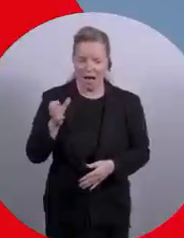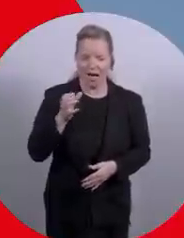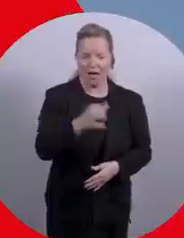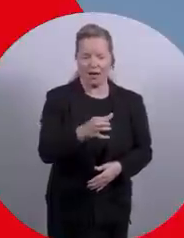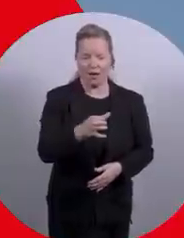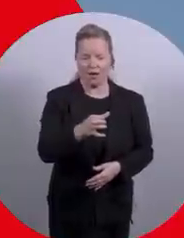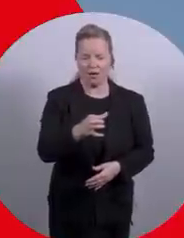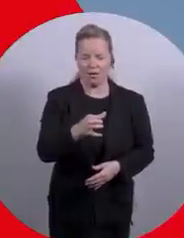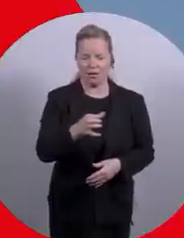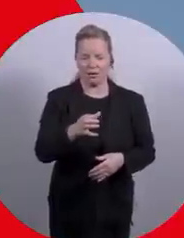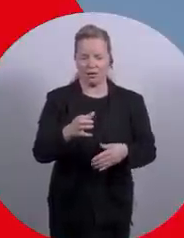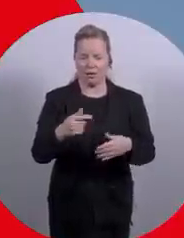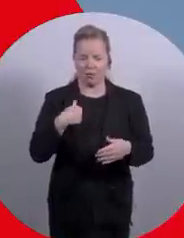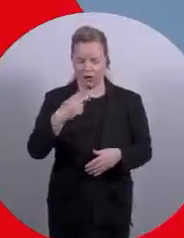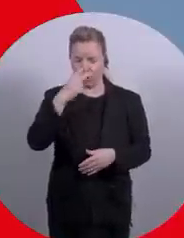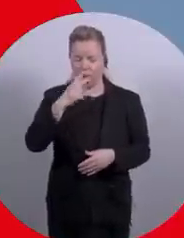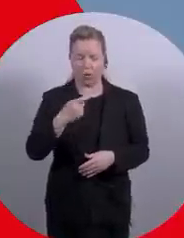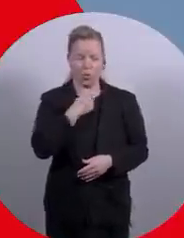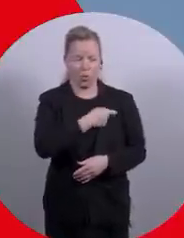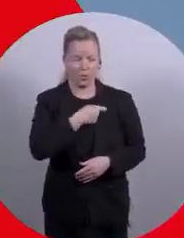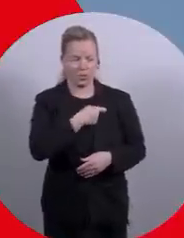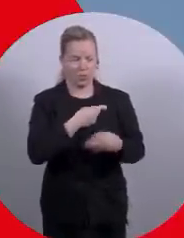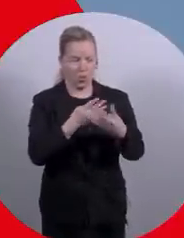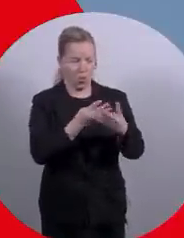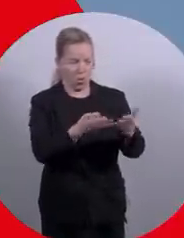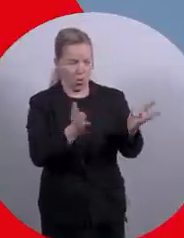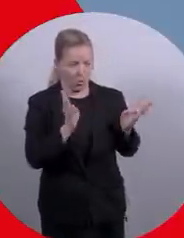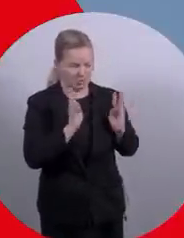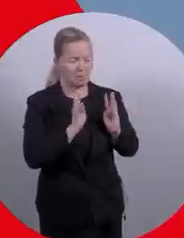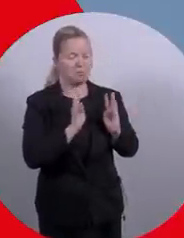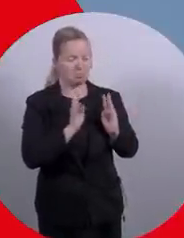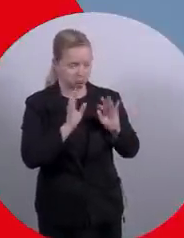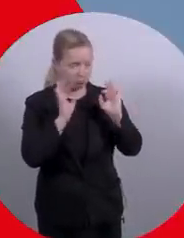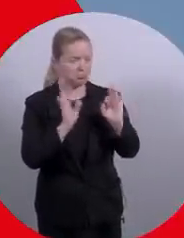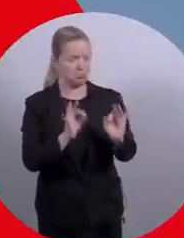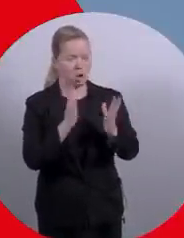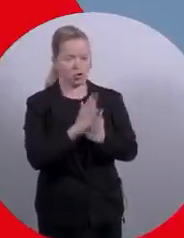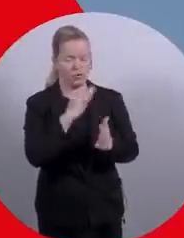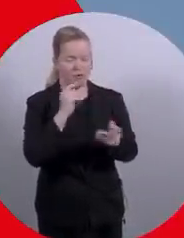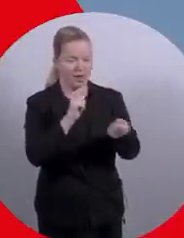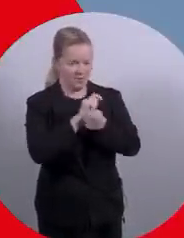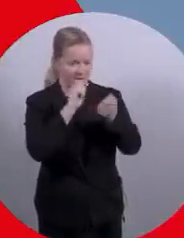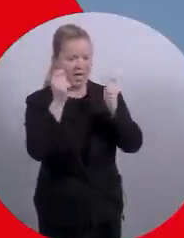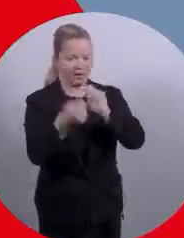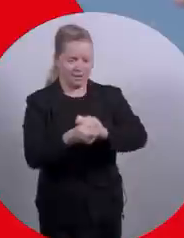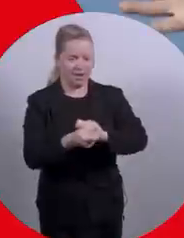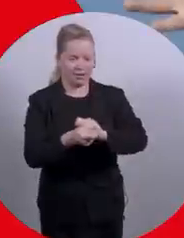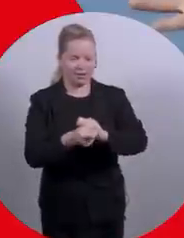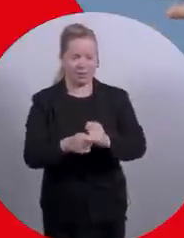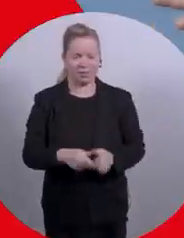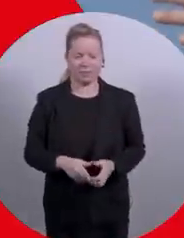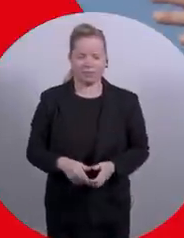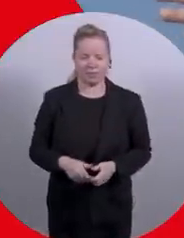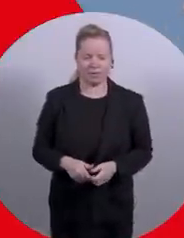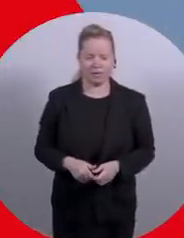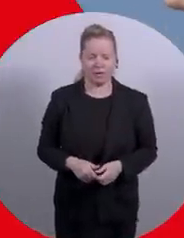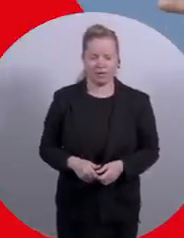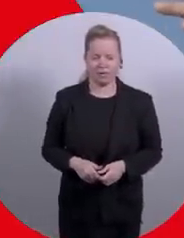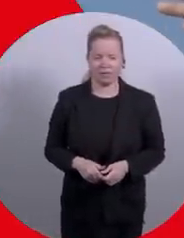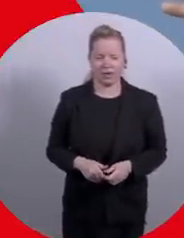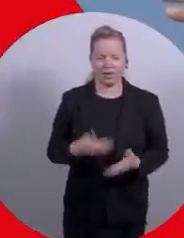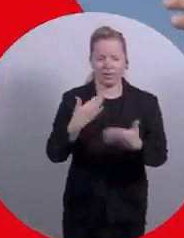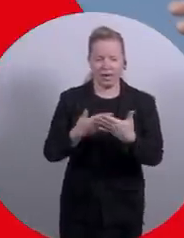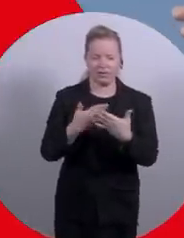hat sich wenn wir uns die Kommission anschauen doch schon einigermaßen geändert und deshalb haben wir letzte Woche